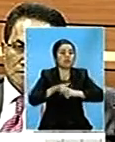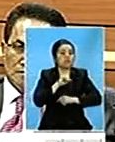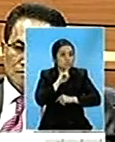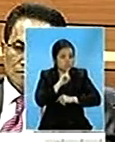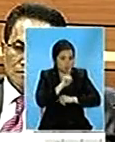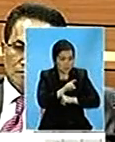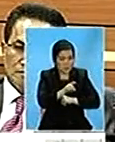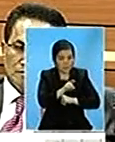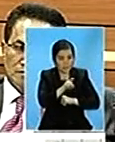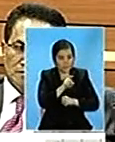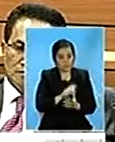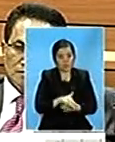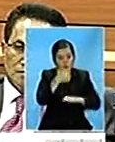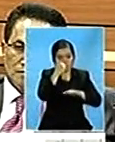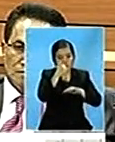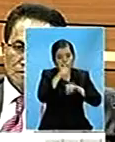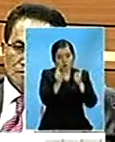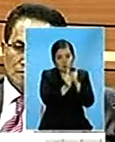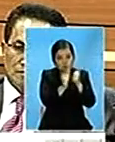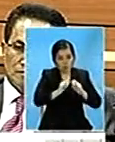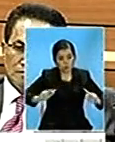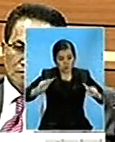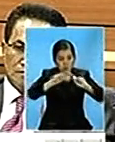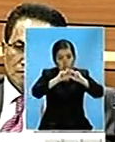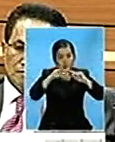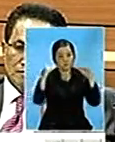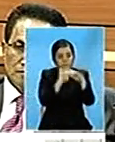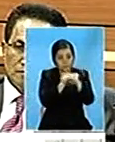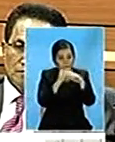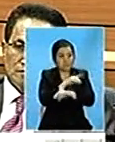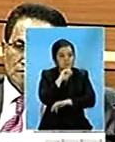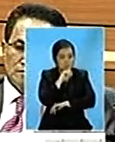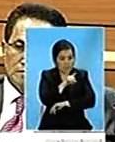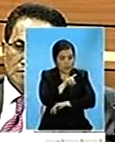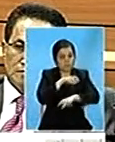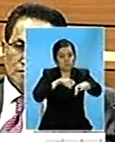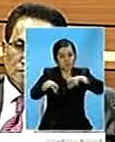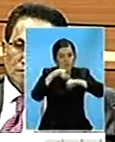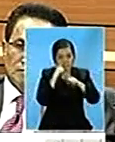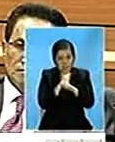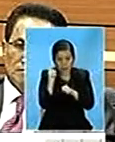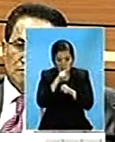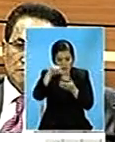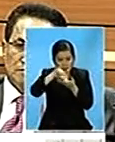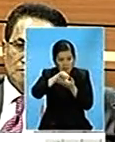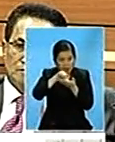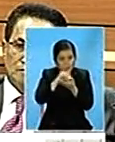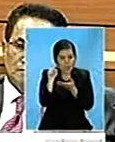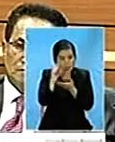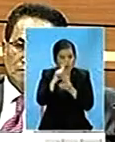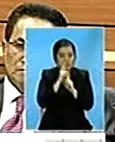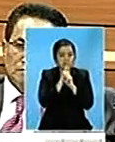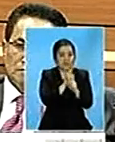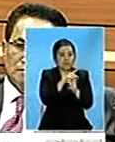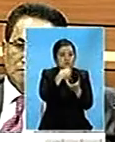ท่านรัฐมนตรีช่วยว่าการกระทรวงคมนาคมว่าจะดำเนินการแก้ไขถนนดังกล่า